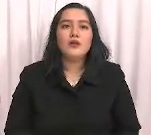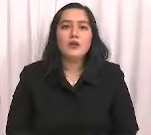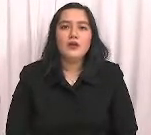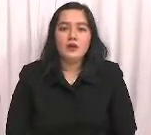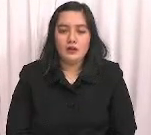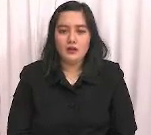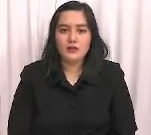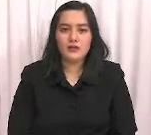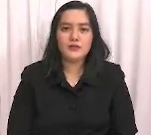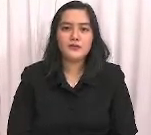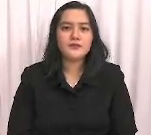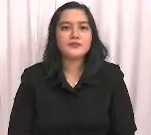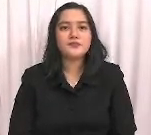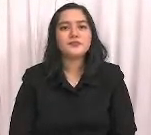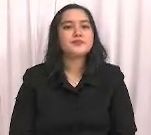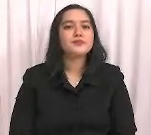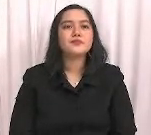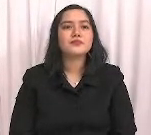nagsabi, sabi niya,